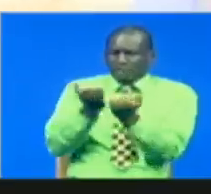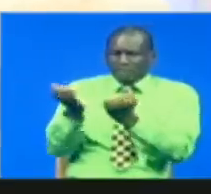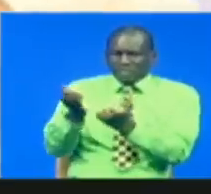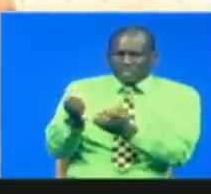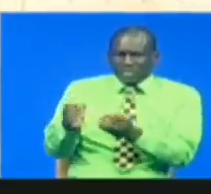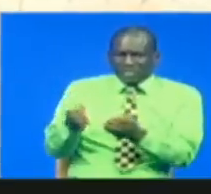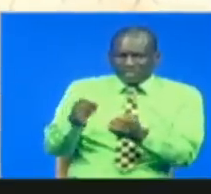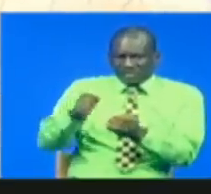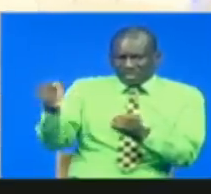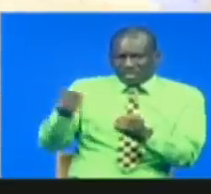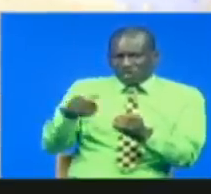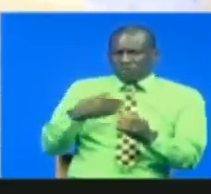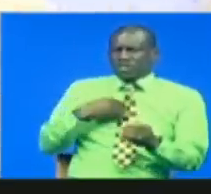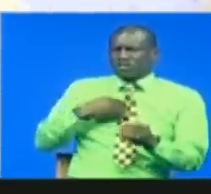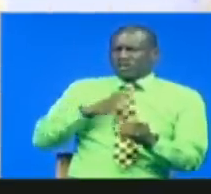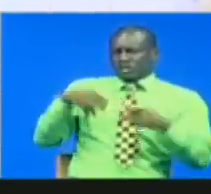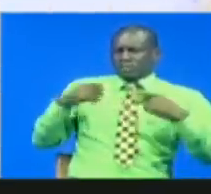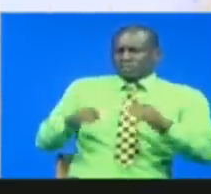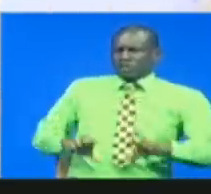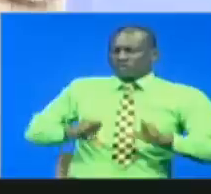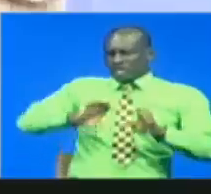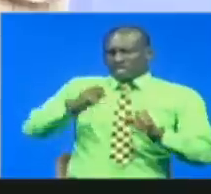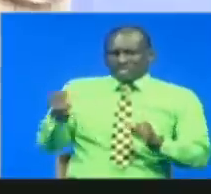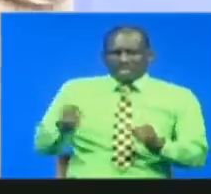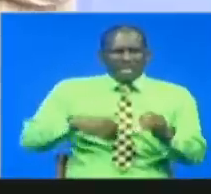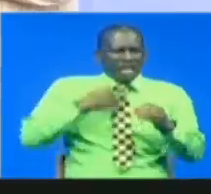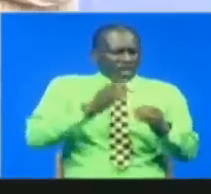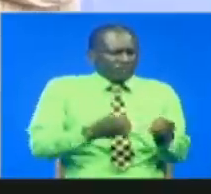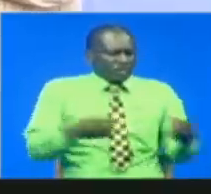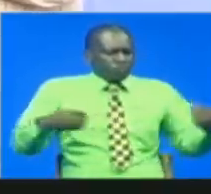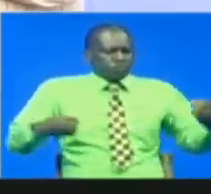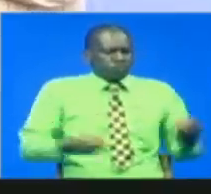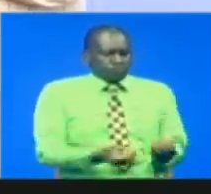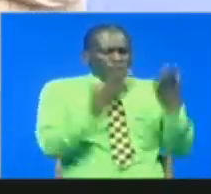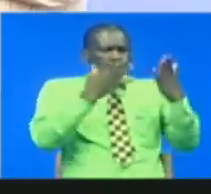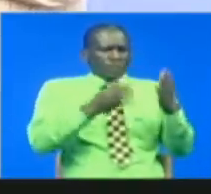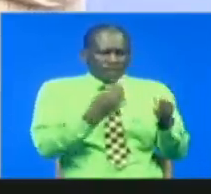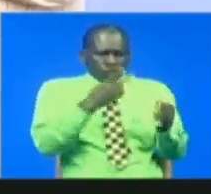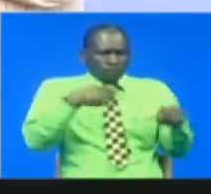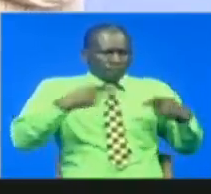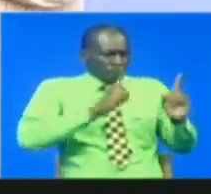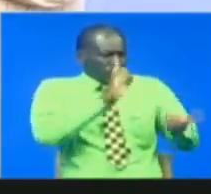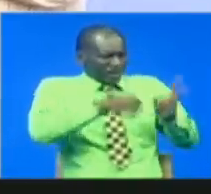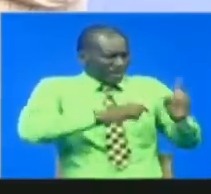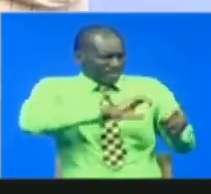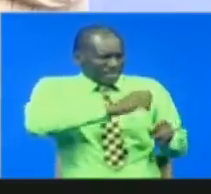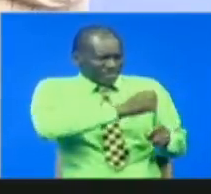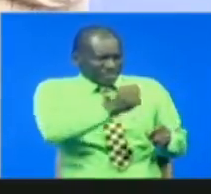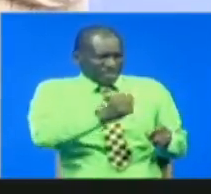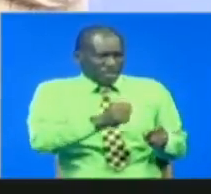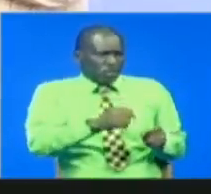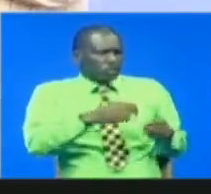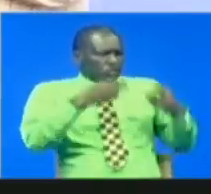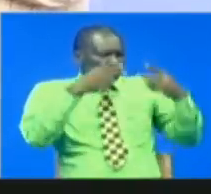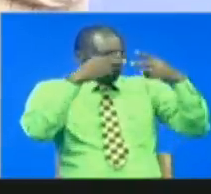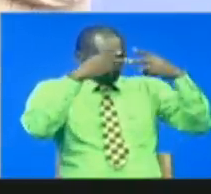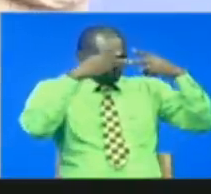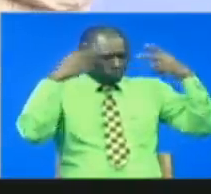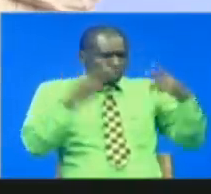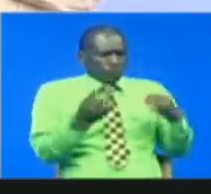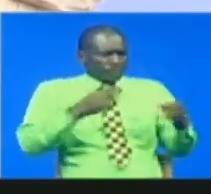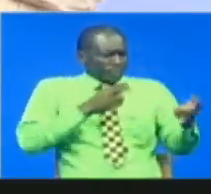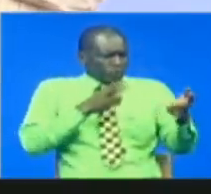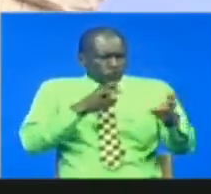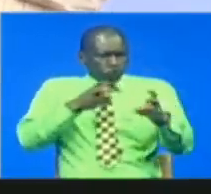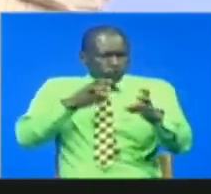kuna wateja pia wanaishi kwa namba ya pili. Baada ya mlipuko naona watu wakikimbia wakielekea upande huu. Si inaonekana wagaidi walikuwa nakuja wakishoot.